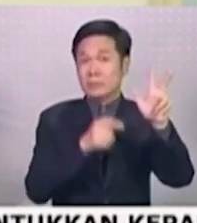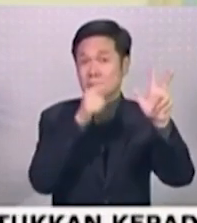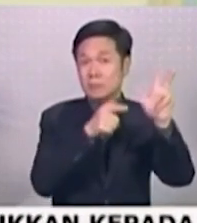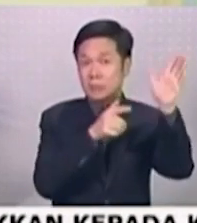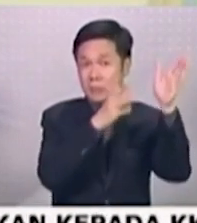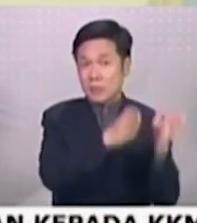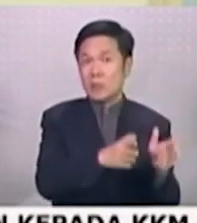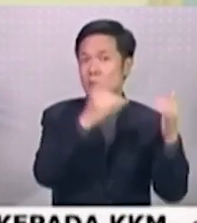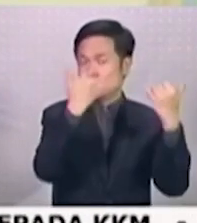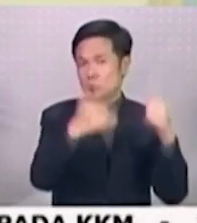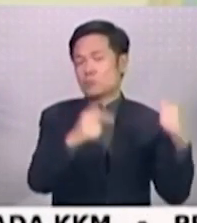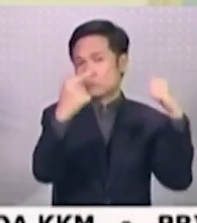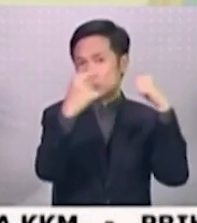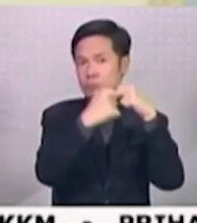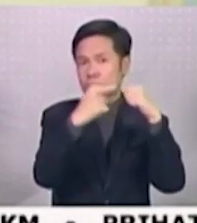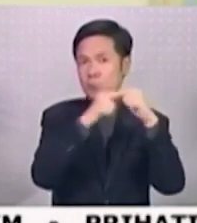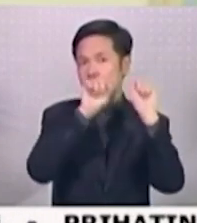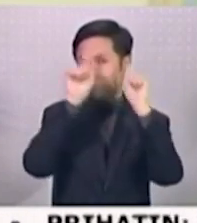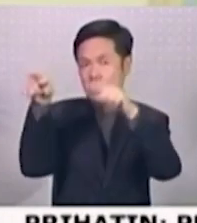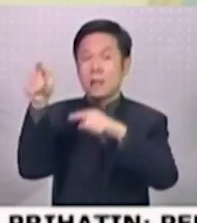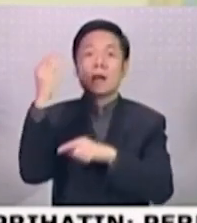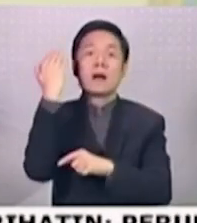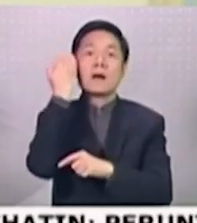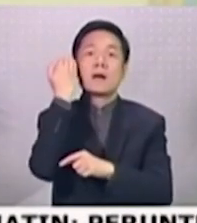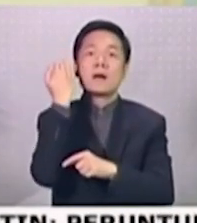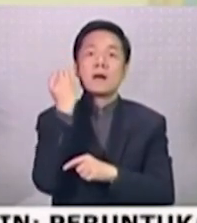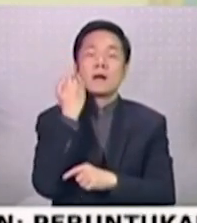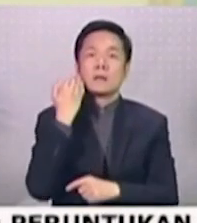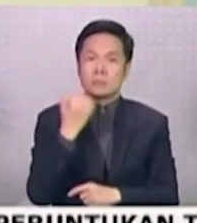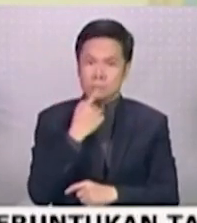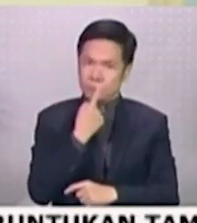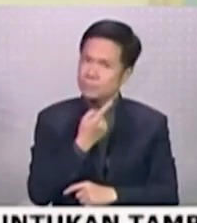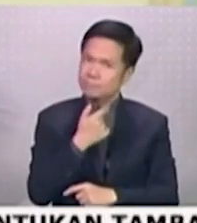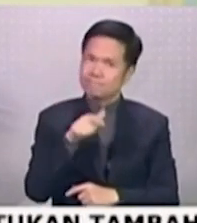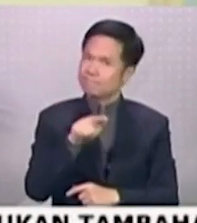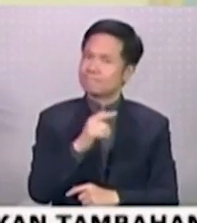pun dituduh di mahkamah dan mengaku bersalah.